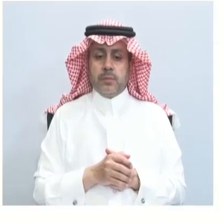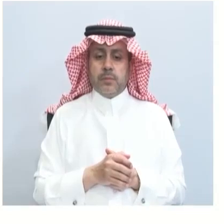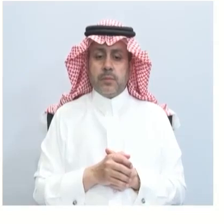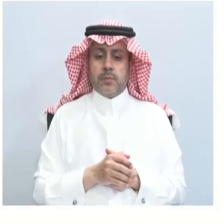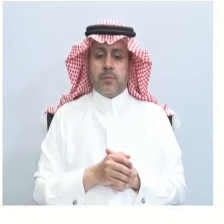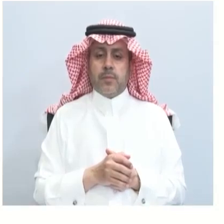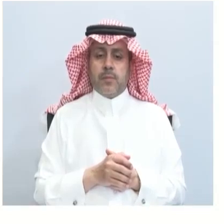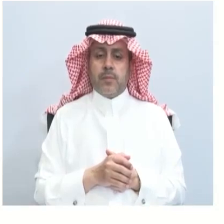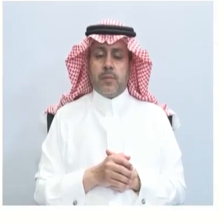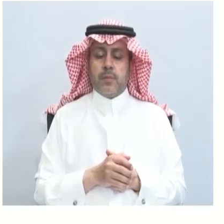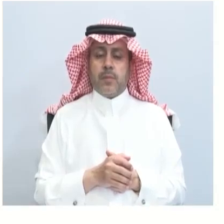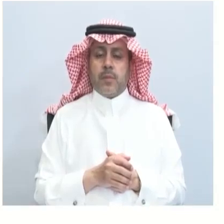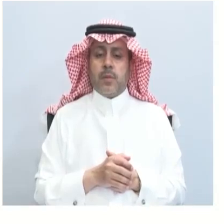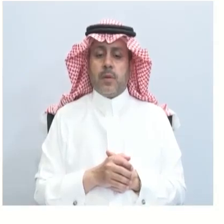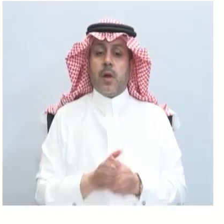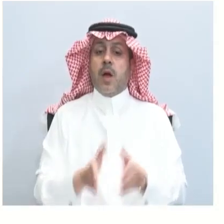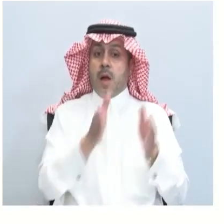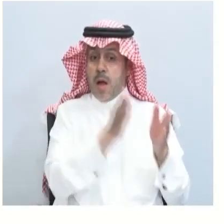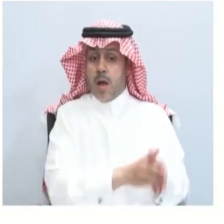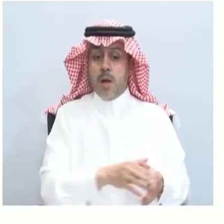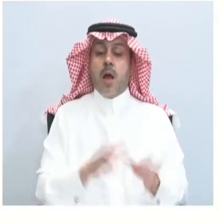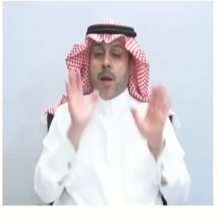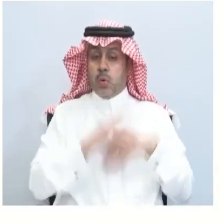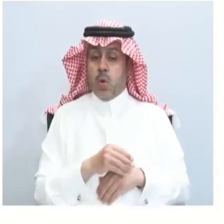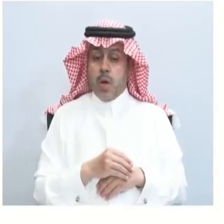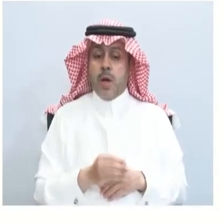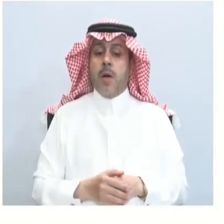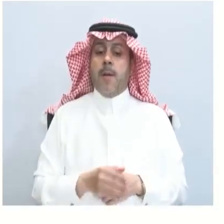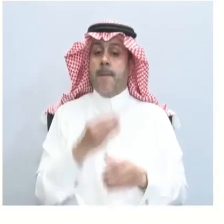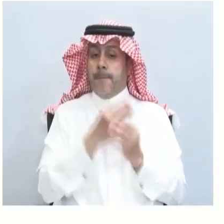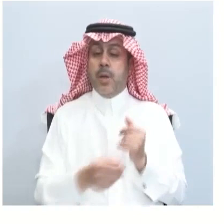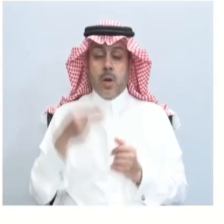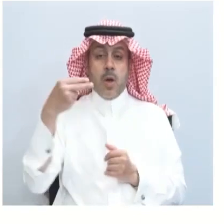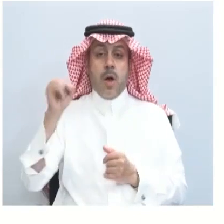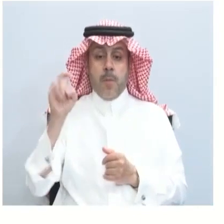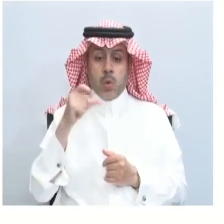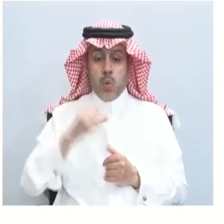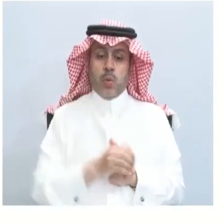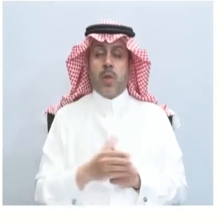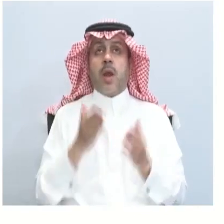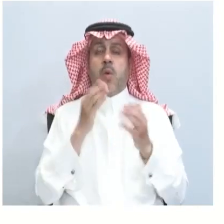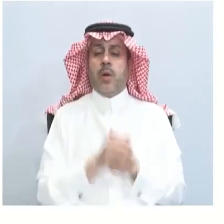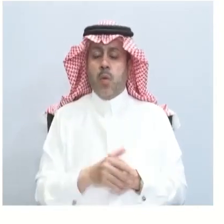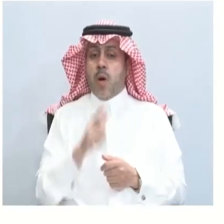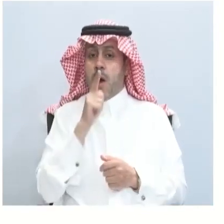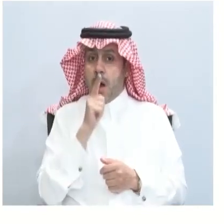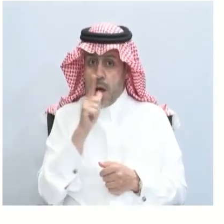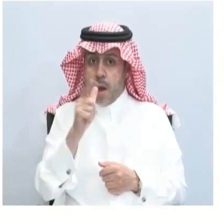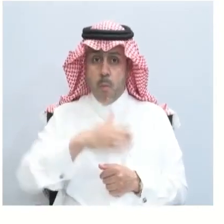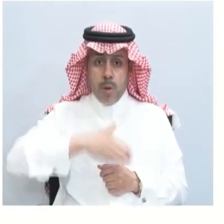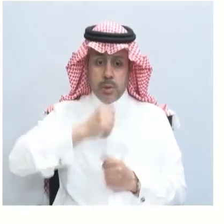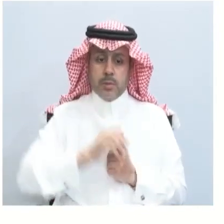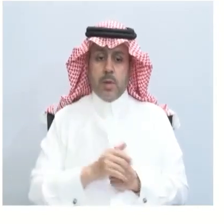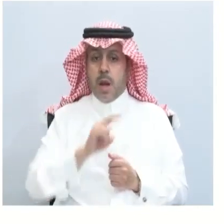اليوم حديث عبد الله بن عمر رضي الله عنهما قال قال رسول الله صلى الله عليه وسلم